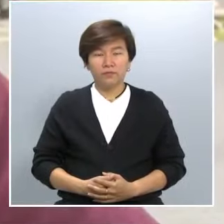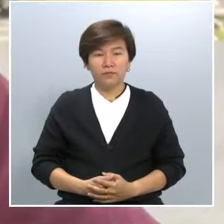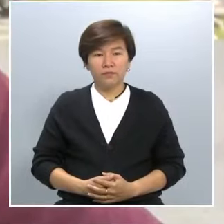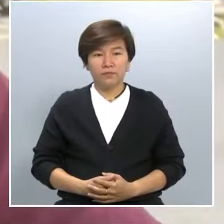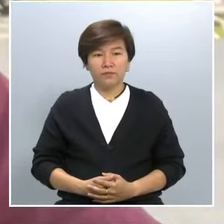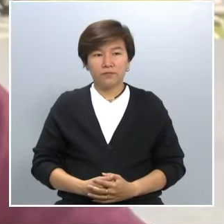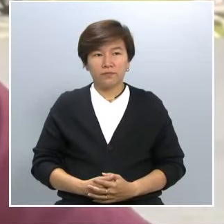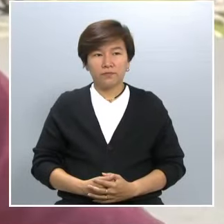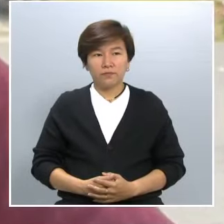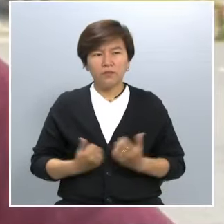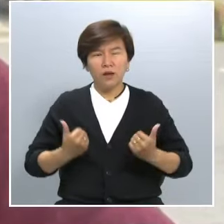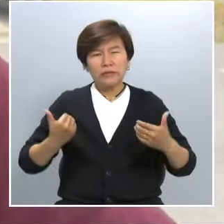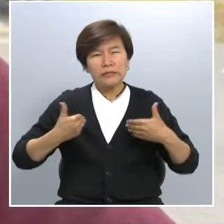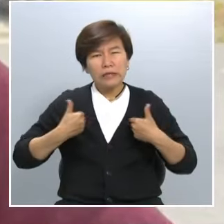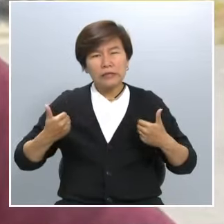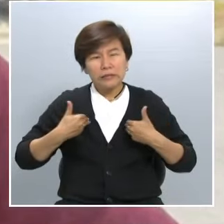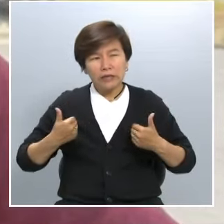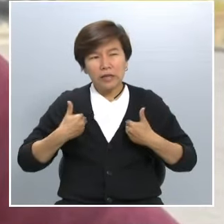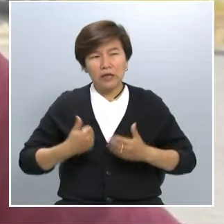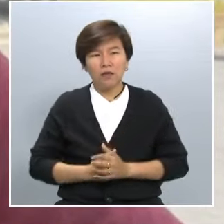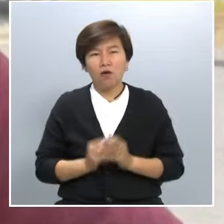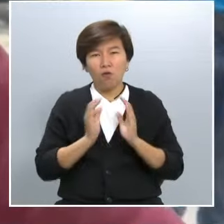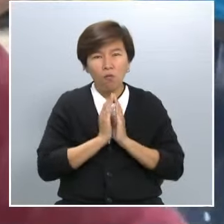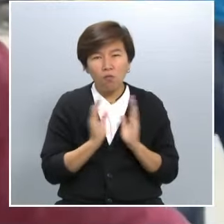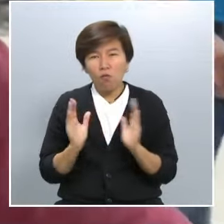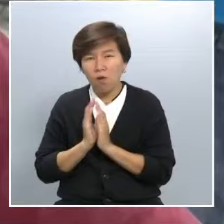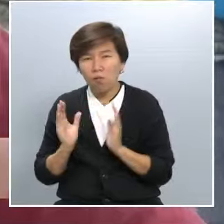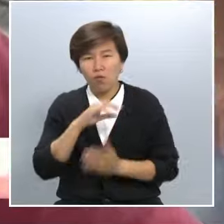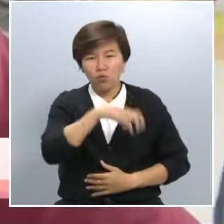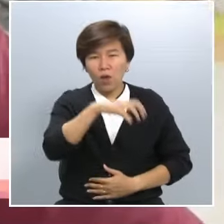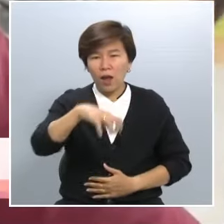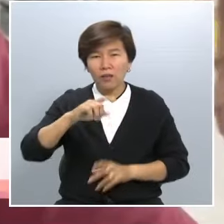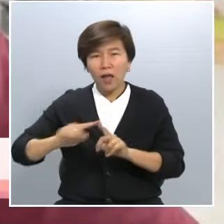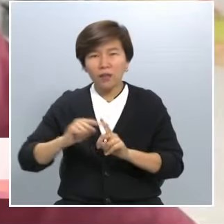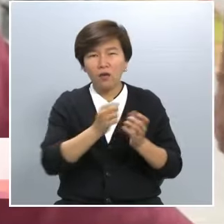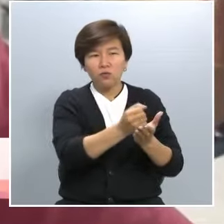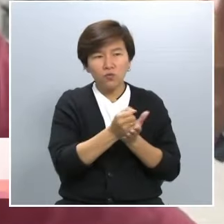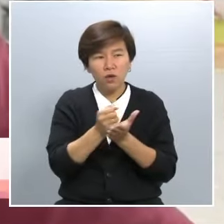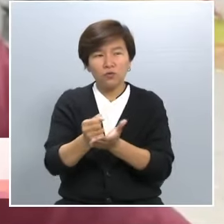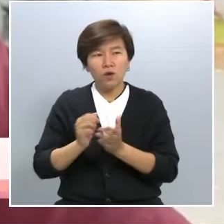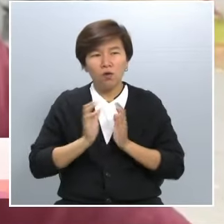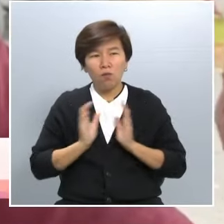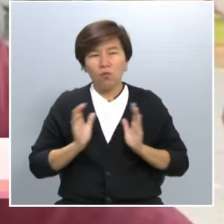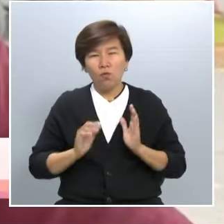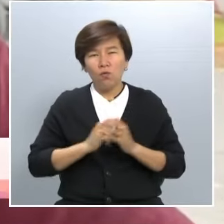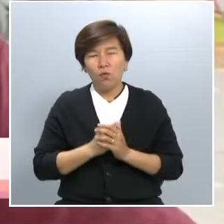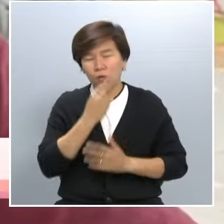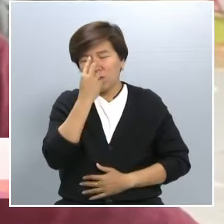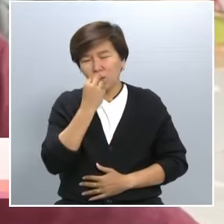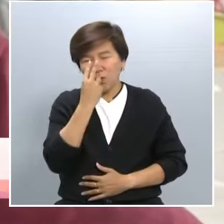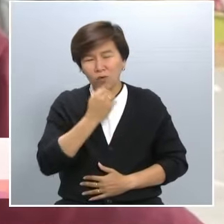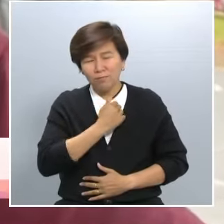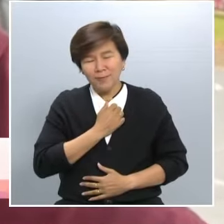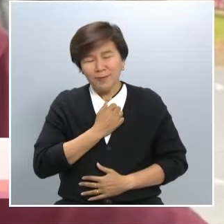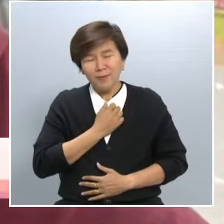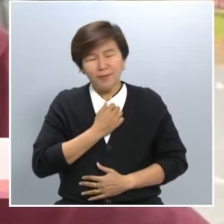ดีใจค่ะดีใจมากขอบคุณทุกท่านนำตาไม่รู้เลยว่าดีใจก็นำตาโอ้ก็ดีใ